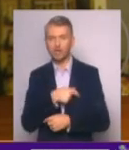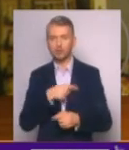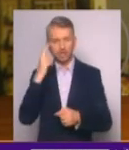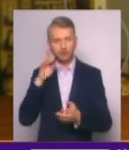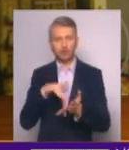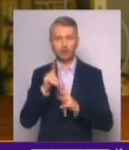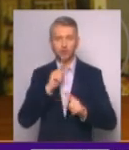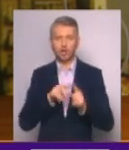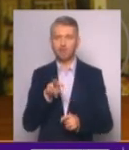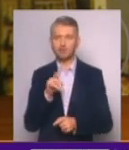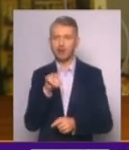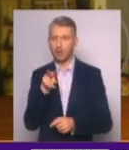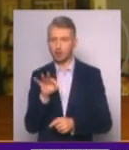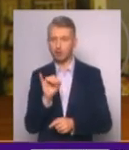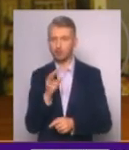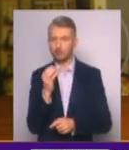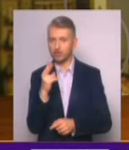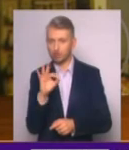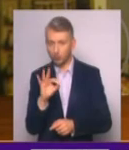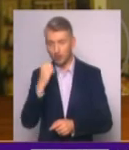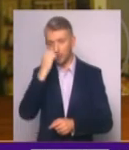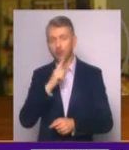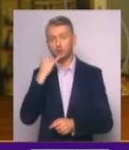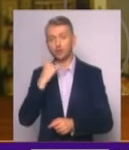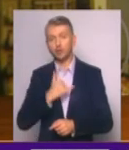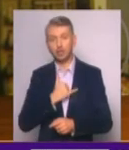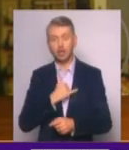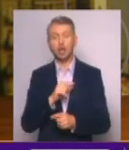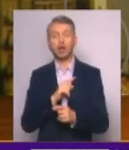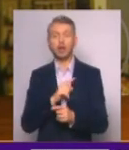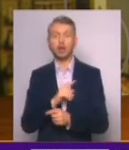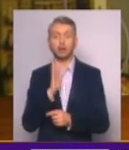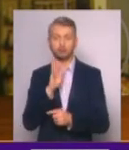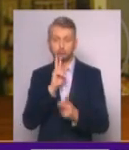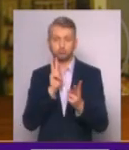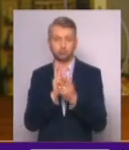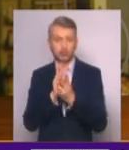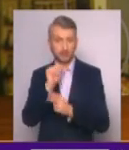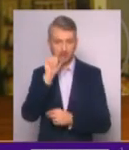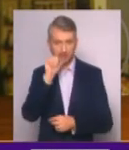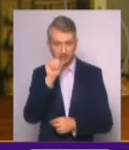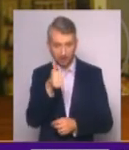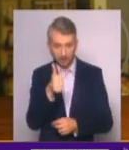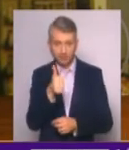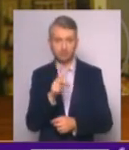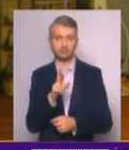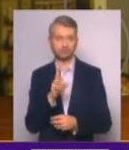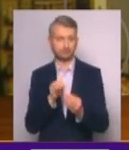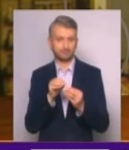пан Михайло Іщенко. Дякую за те, що ви долучалися у прямому ефірі. Ми з вами побачимося вже завтра, як